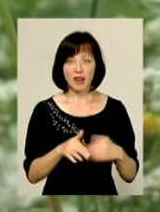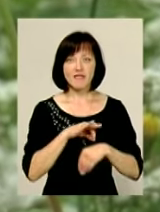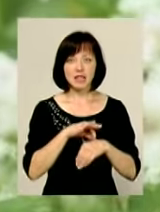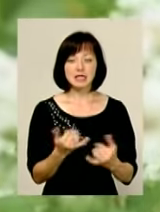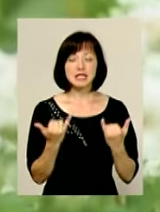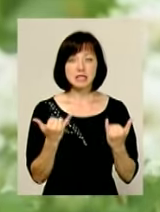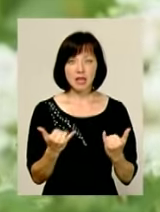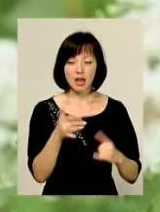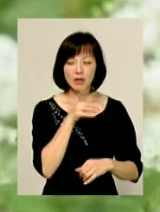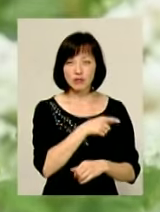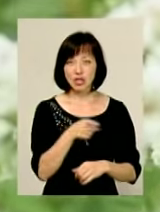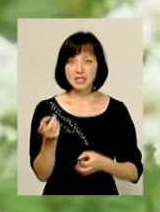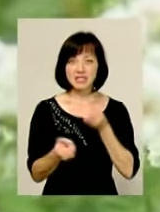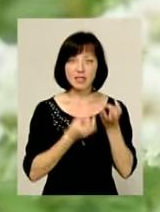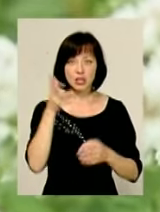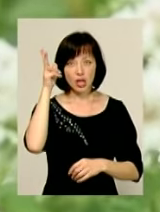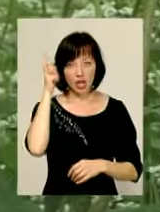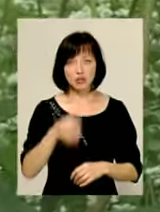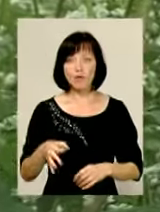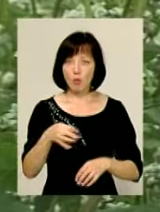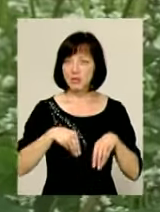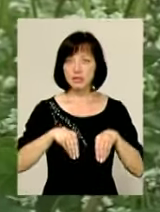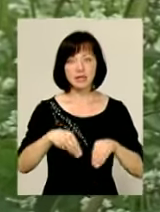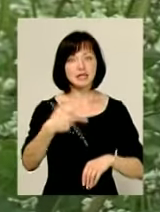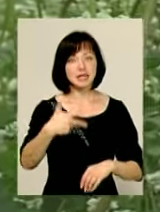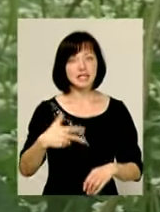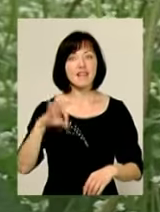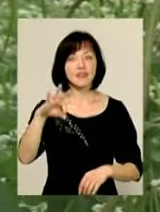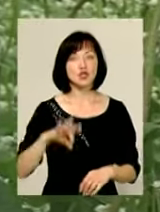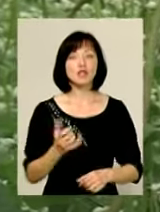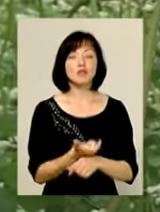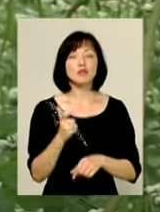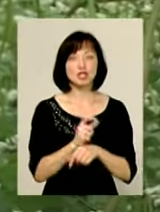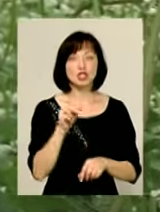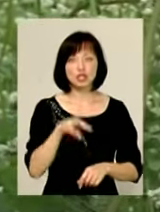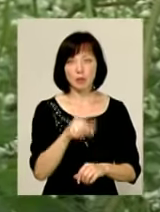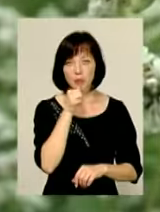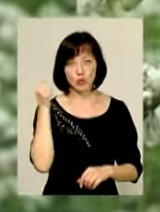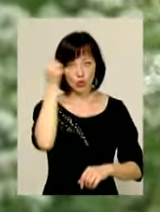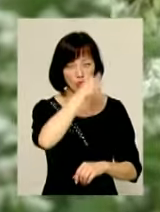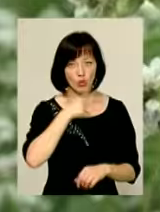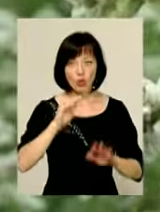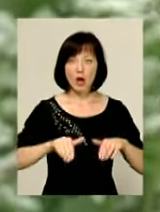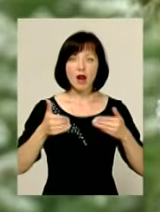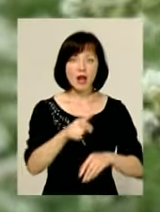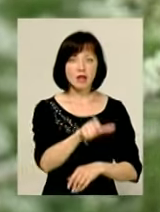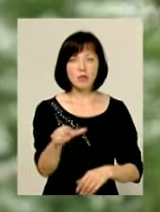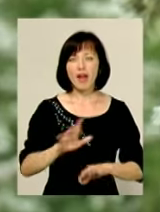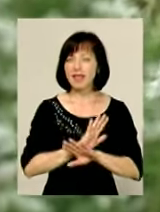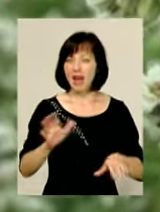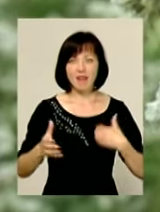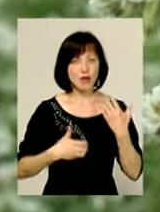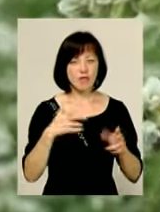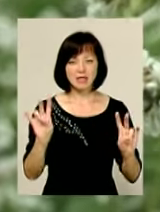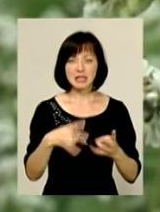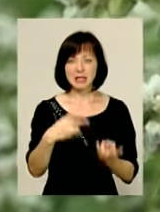Зараз якраз час цвітіння гречки. В області її засіяно на 30% більше, ніж торік. Фахівці радять громадянам не хвилюватись і